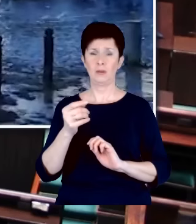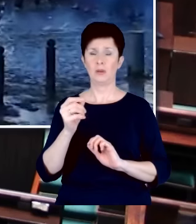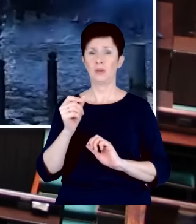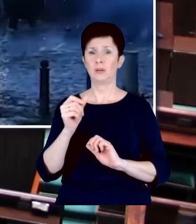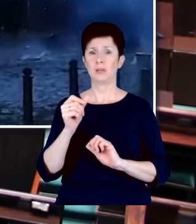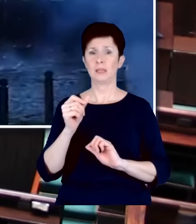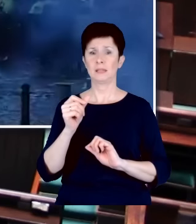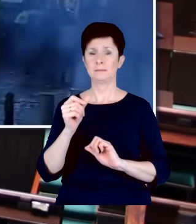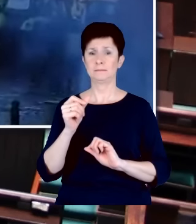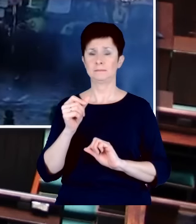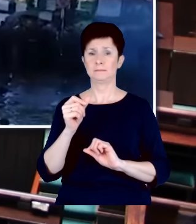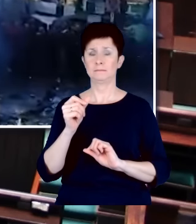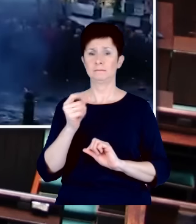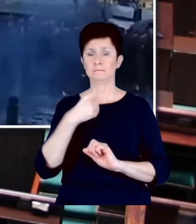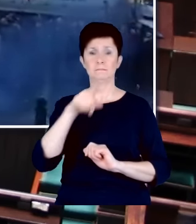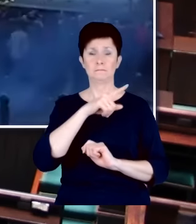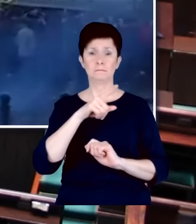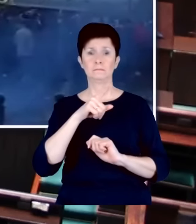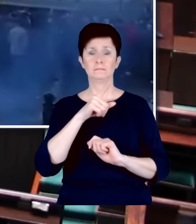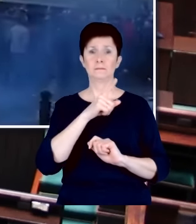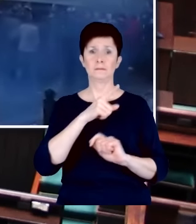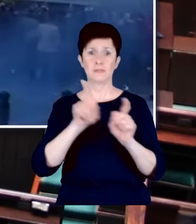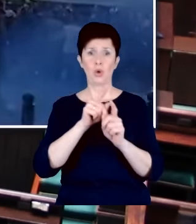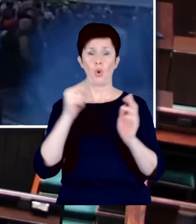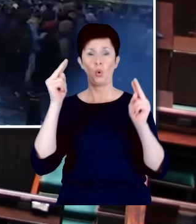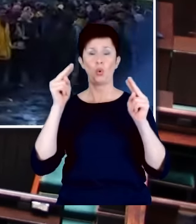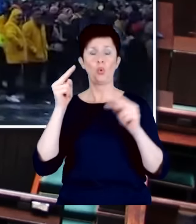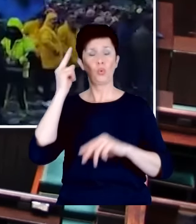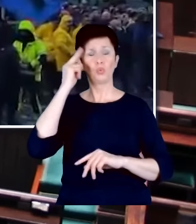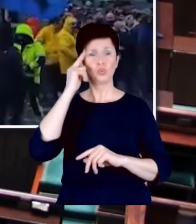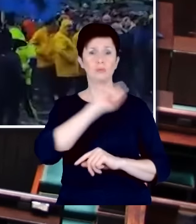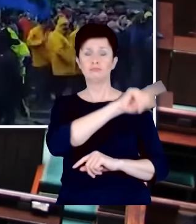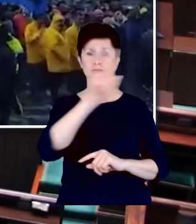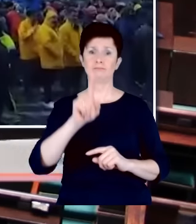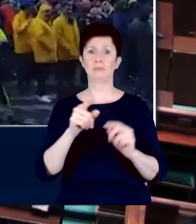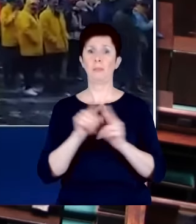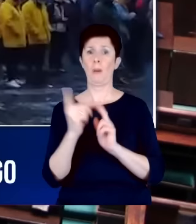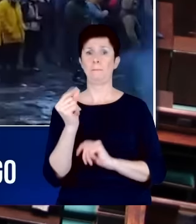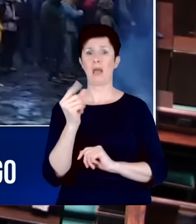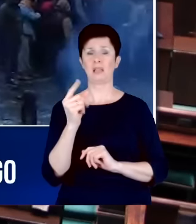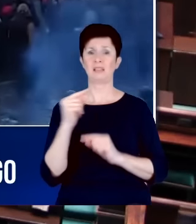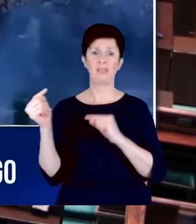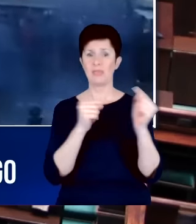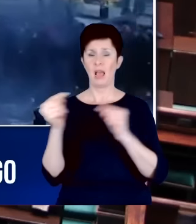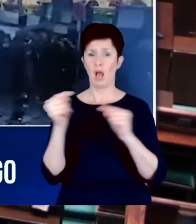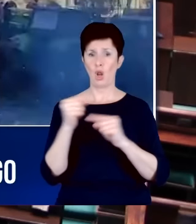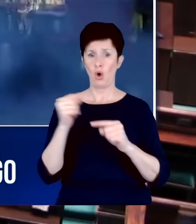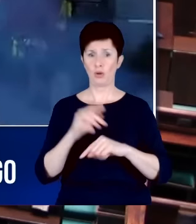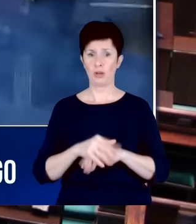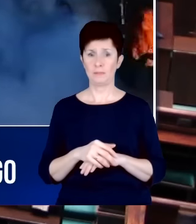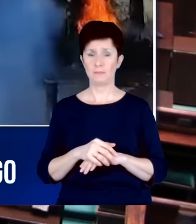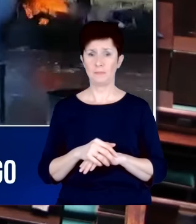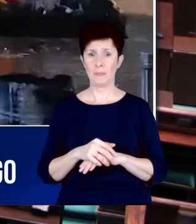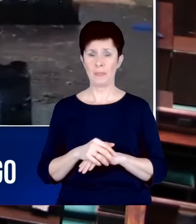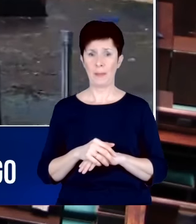i rozumiejącej też potrzebę partnerskiego dialogu, to jest nasze stanowisko, wysuńmy żądania